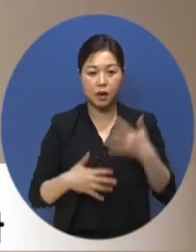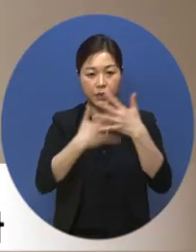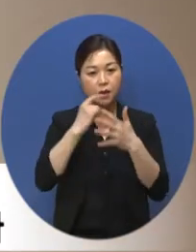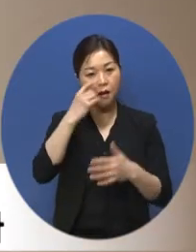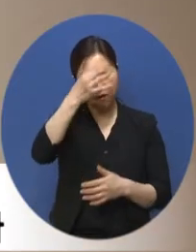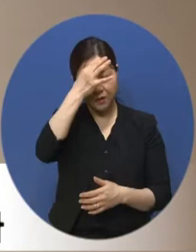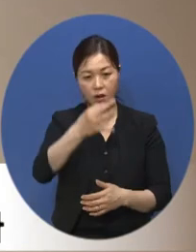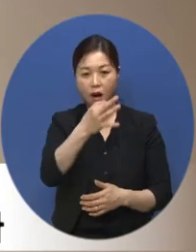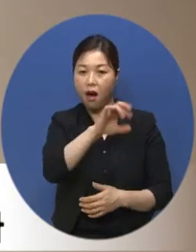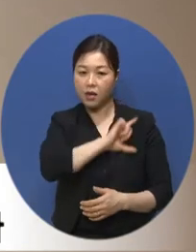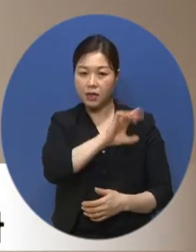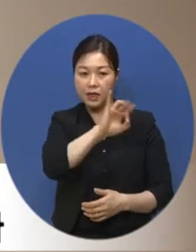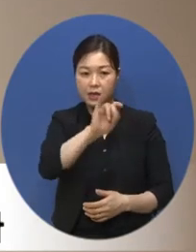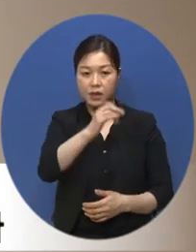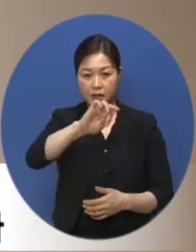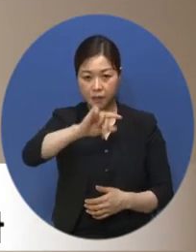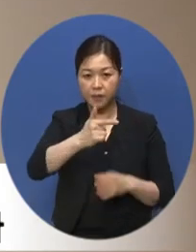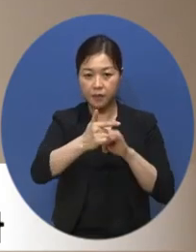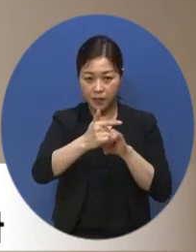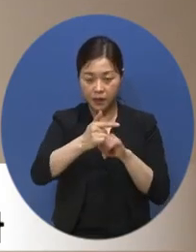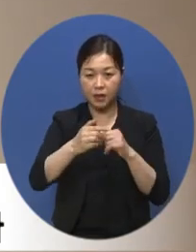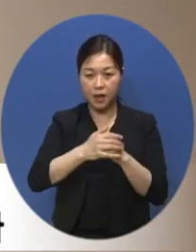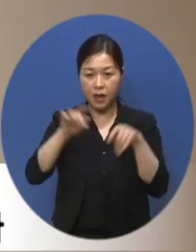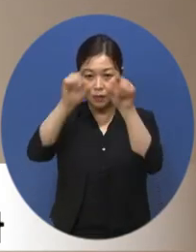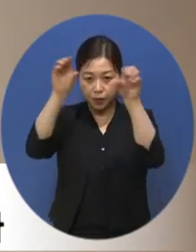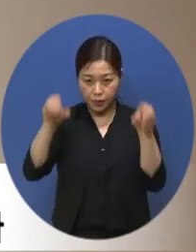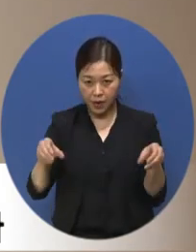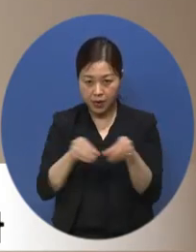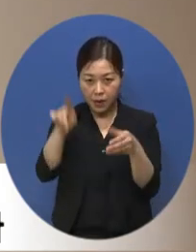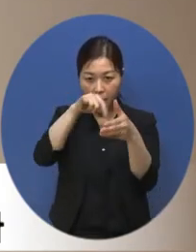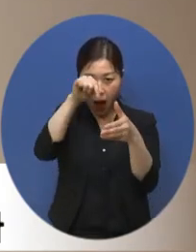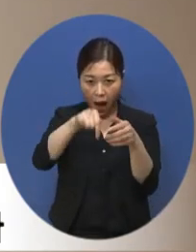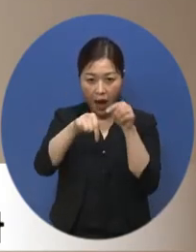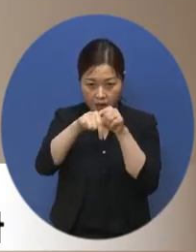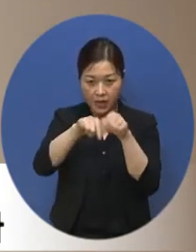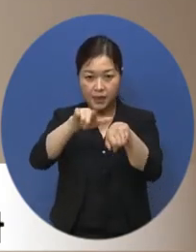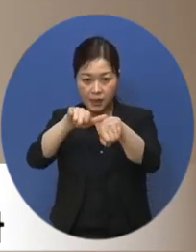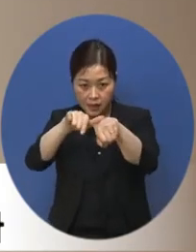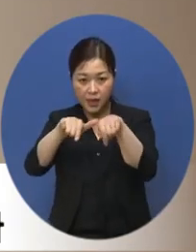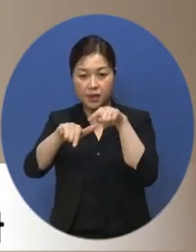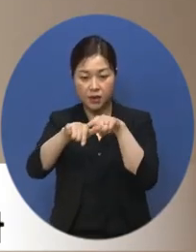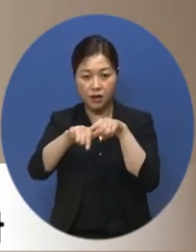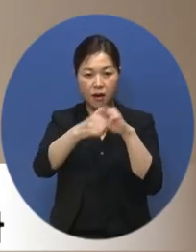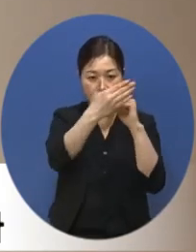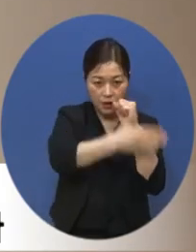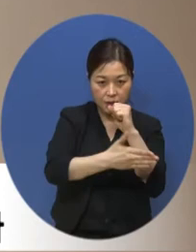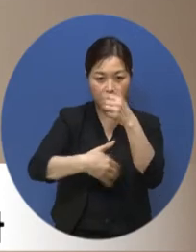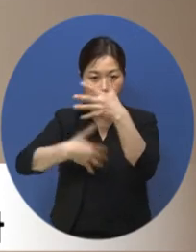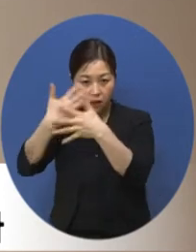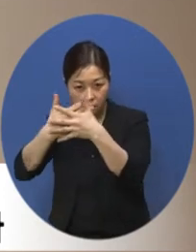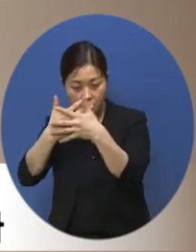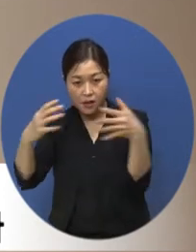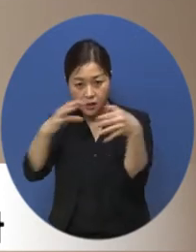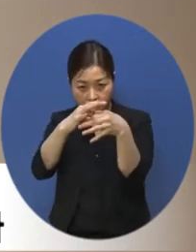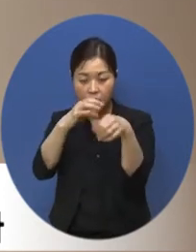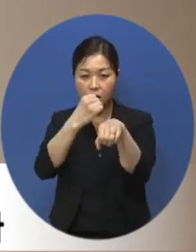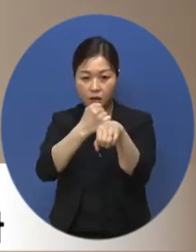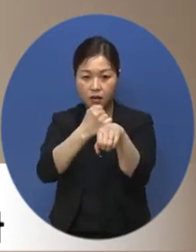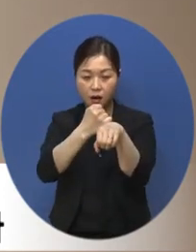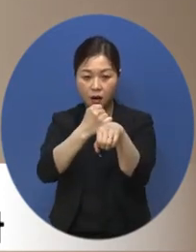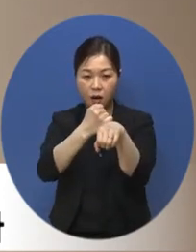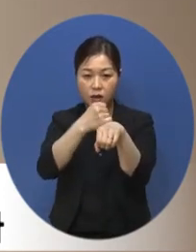인 창민 작가의 인 트 워 타임 프레임 j 입니다 사진과 영상의 결합을 통해서 공간이 주는 새로운